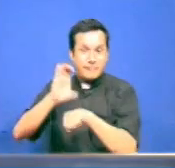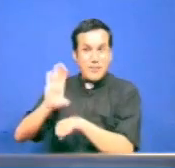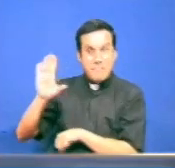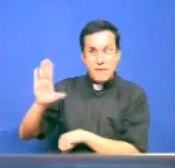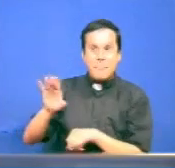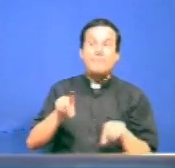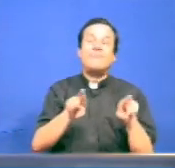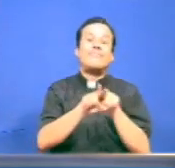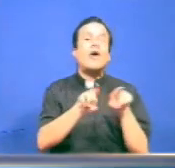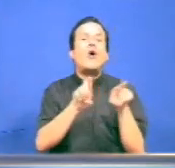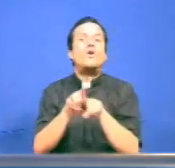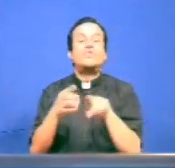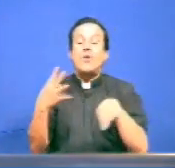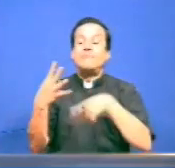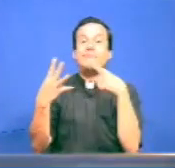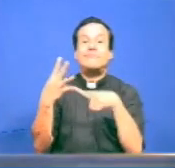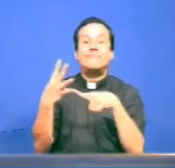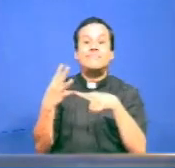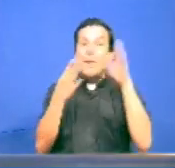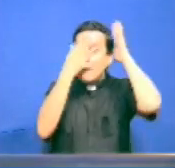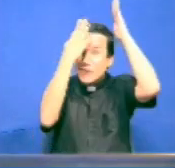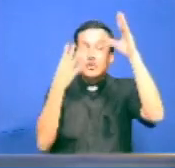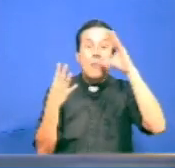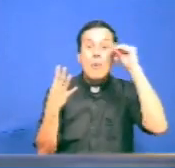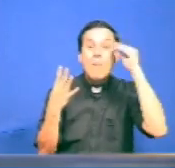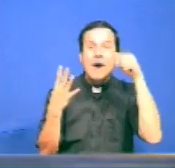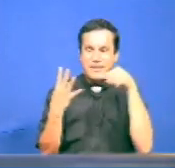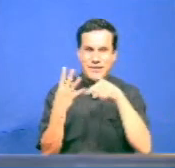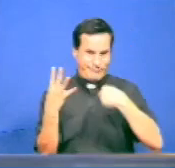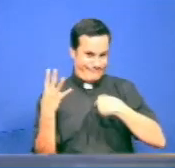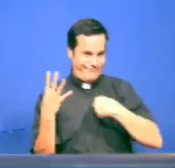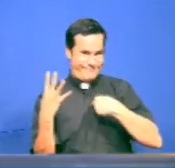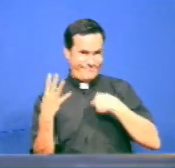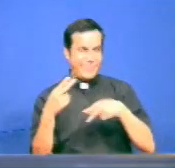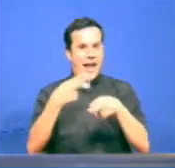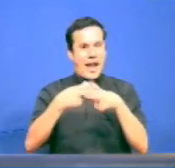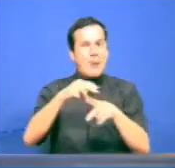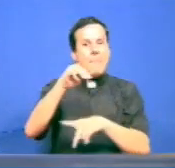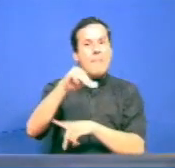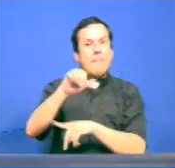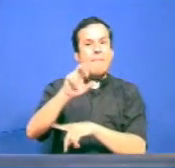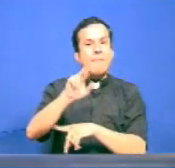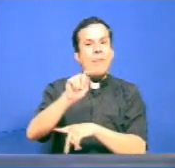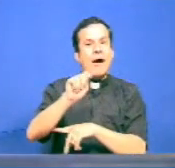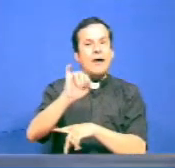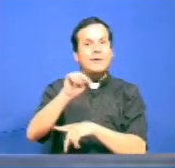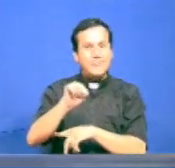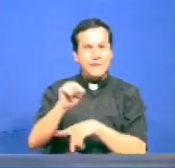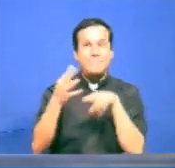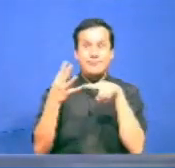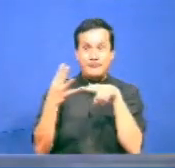Mombasa mnaonitazama, mimi ndiye askofu mkuu Martin Kivuva Musonde. Nina majimbo mawili tu